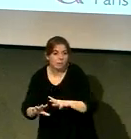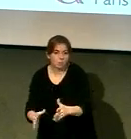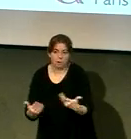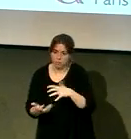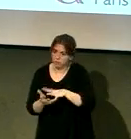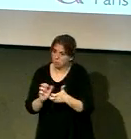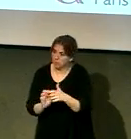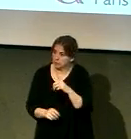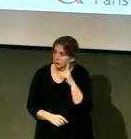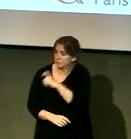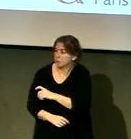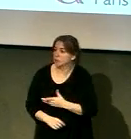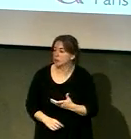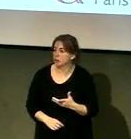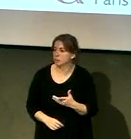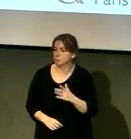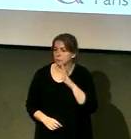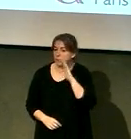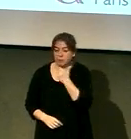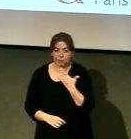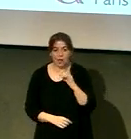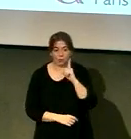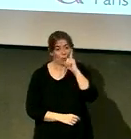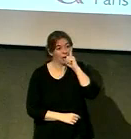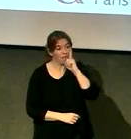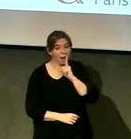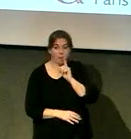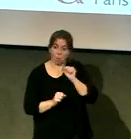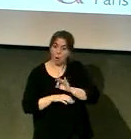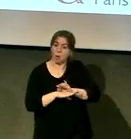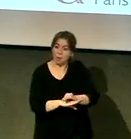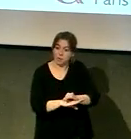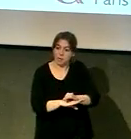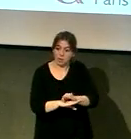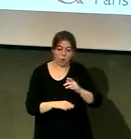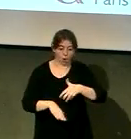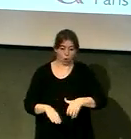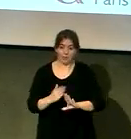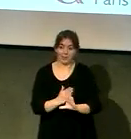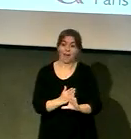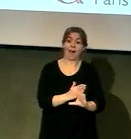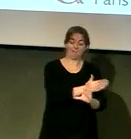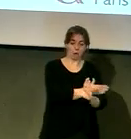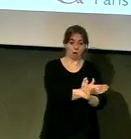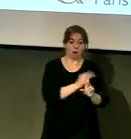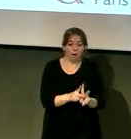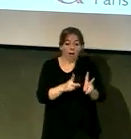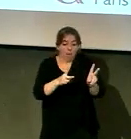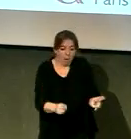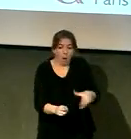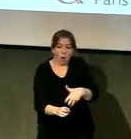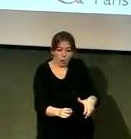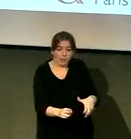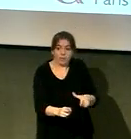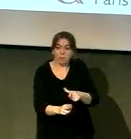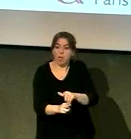Il faut réfléchir à comment on accompagne la femme en 3 temps, avant la grossesse, pendant la grossesse et après la grossesse. On